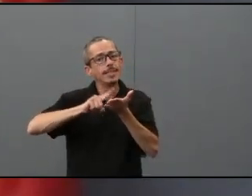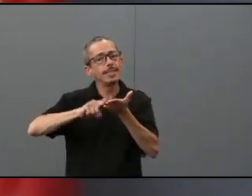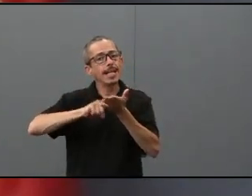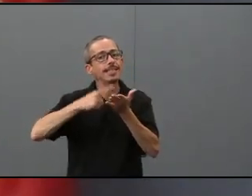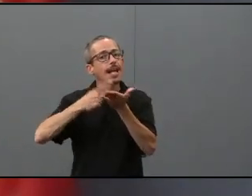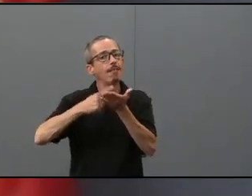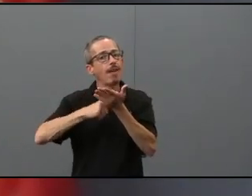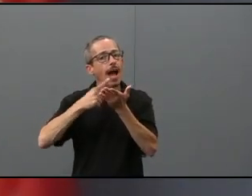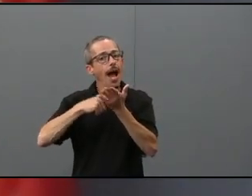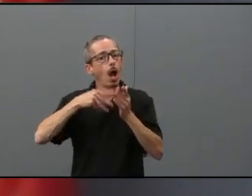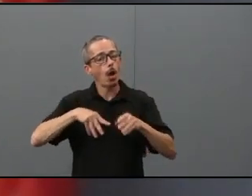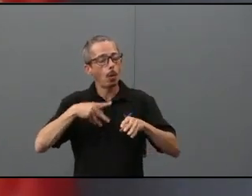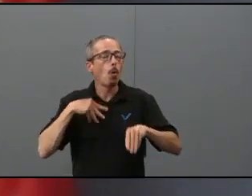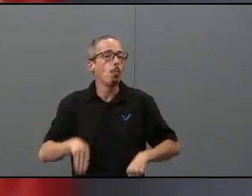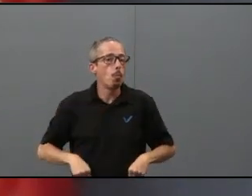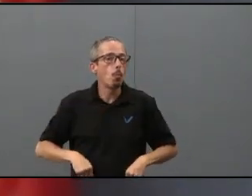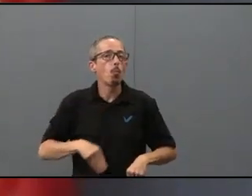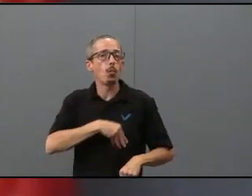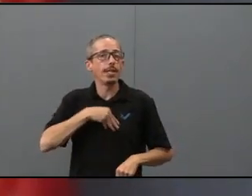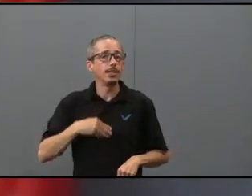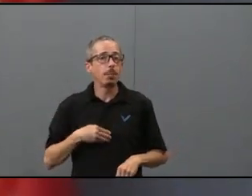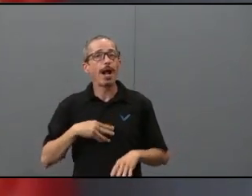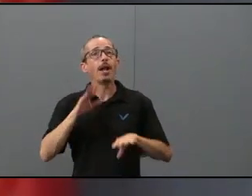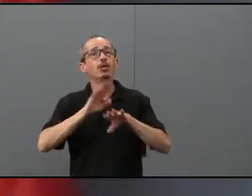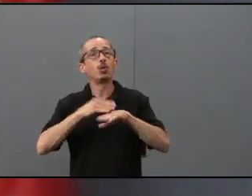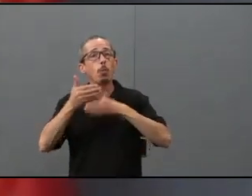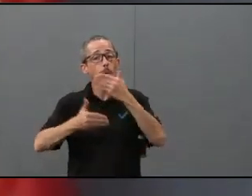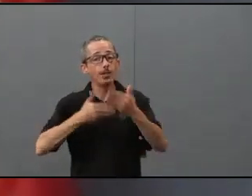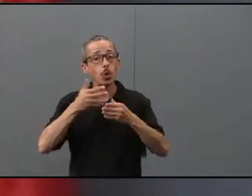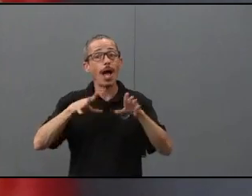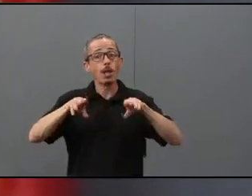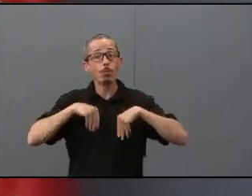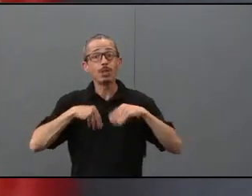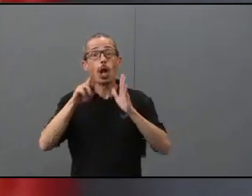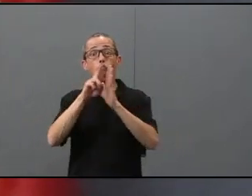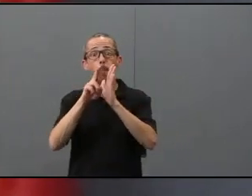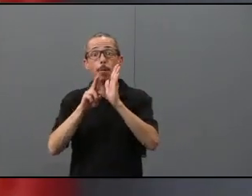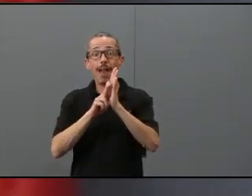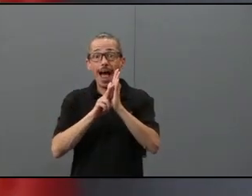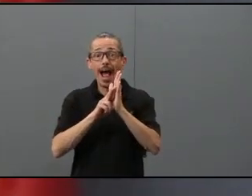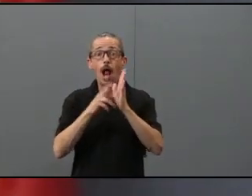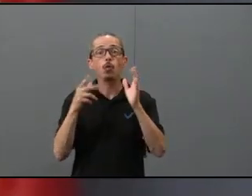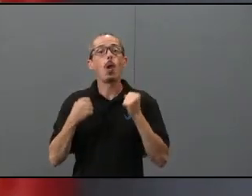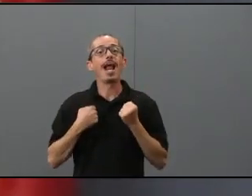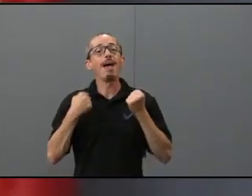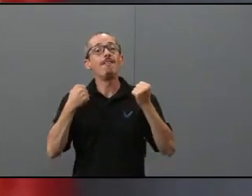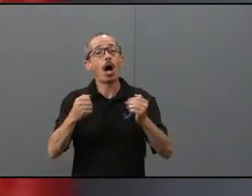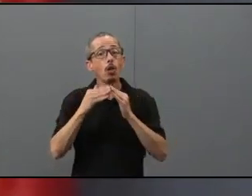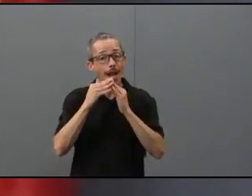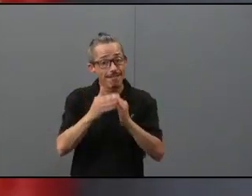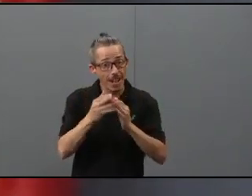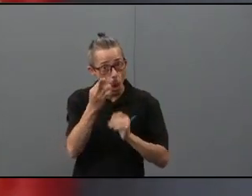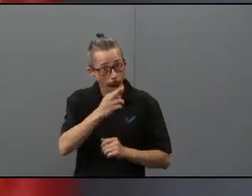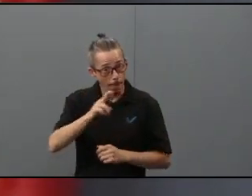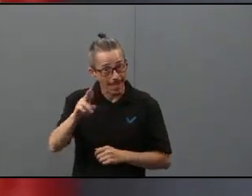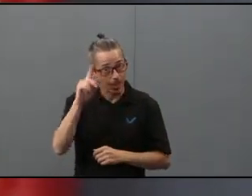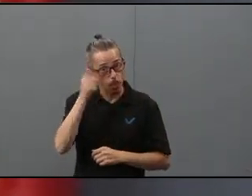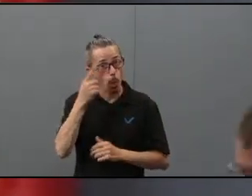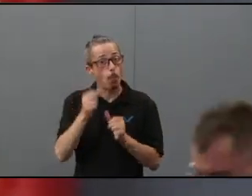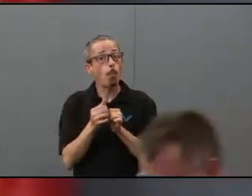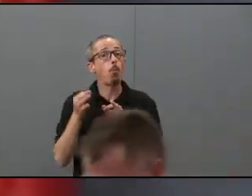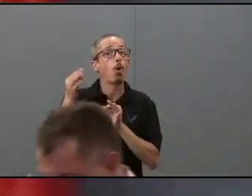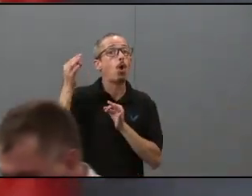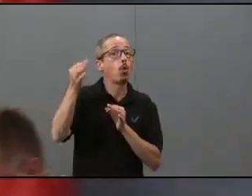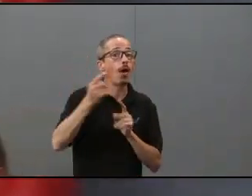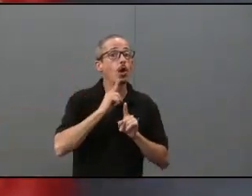municipales et de l'habitation relatif au processus d'adoption réglementaire soulignant notamment l'effort de la ville de repentigé pour aller plus loin que